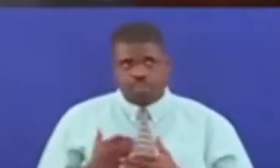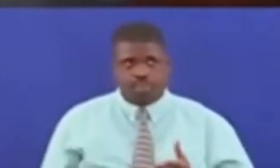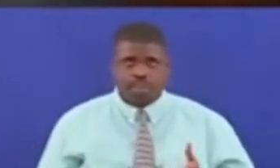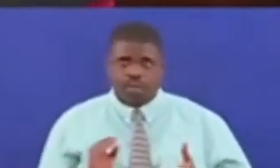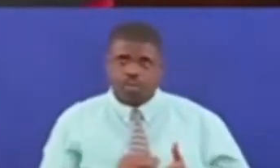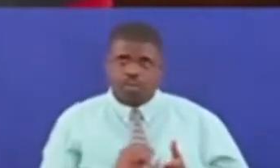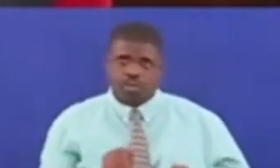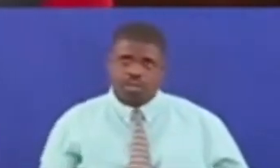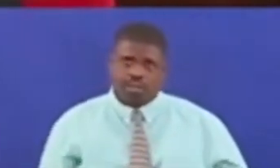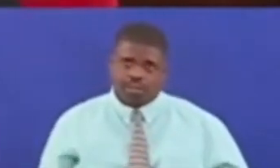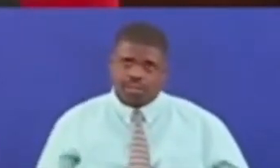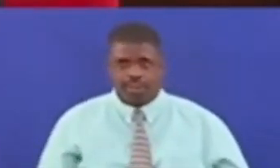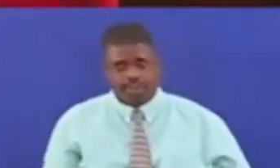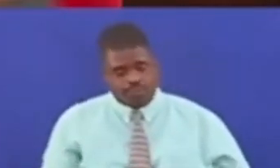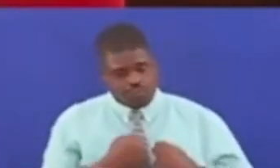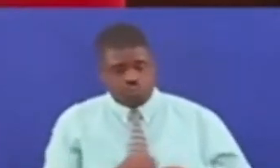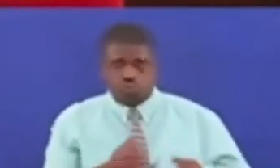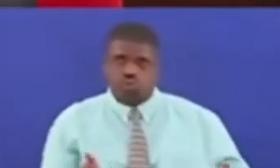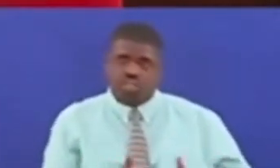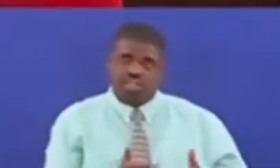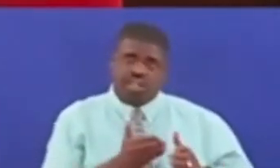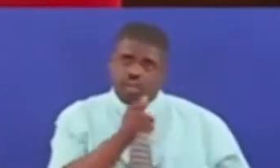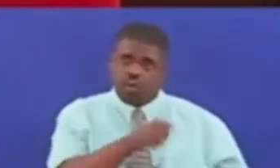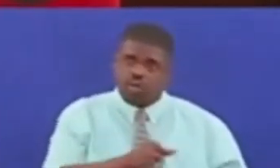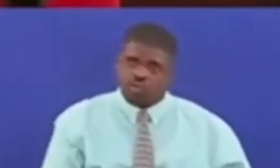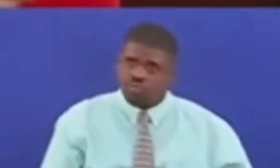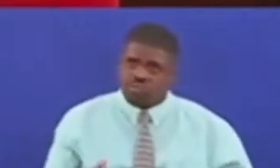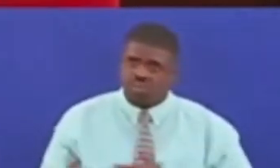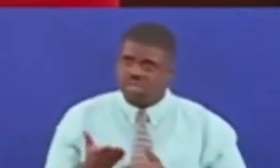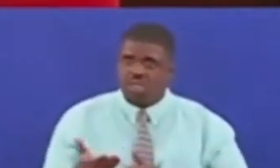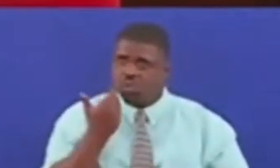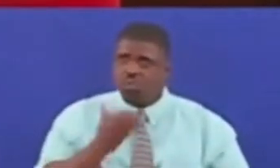Tusipoweka emphasis kwenye kutetea watu, maendeleo hayana maana.